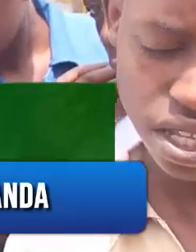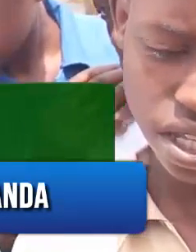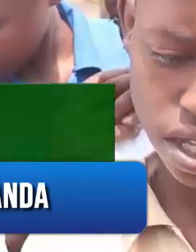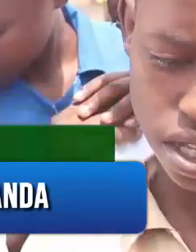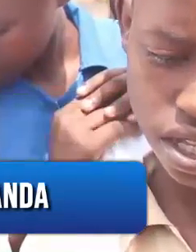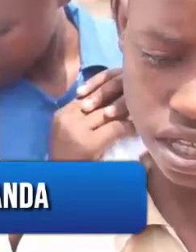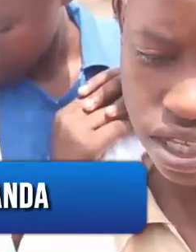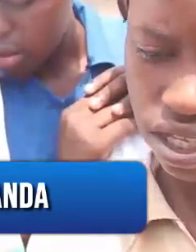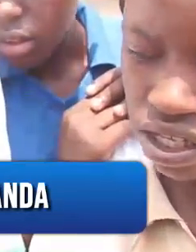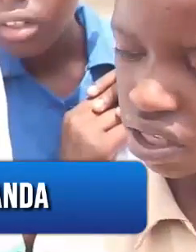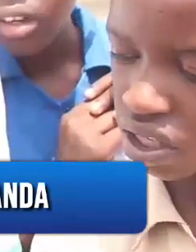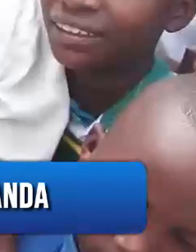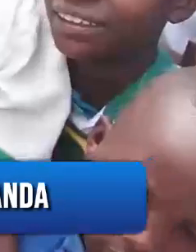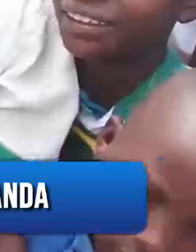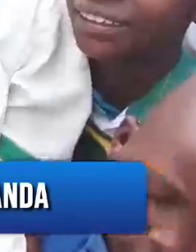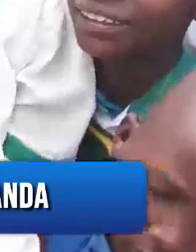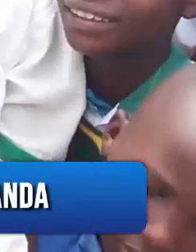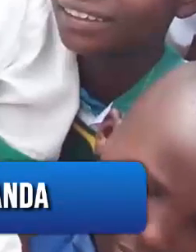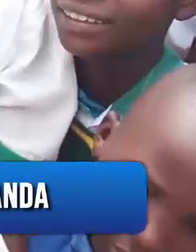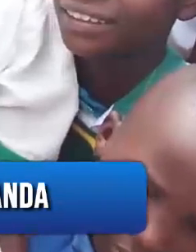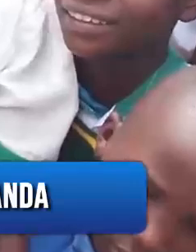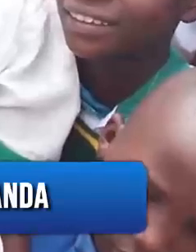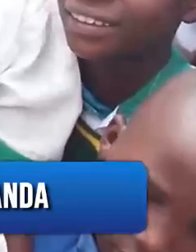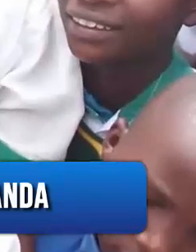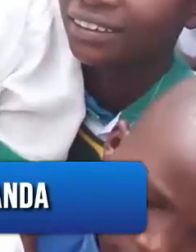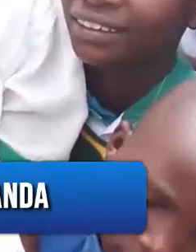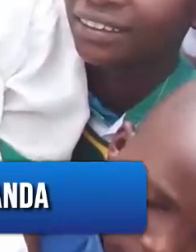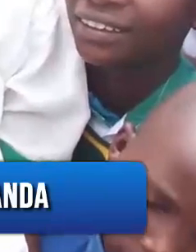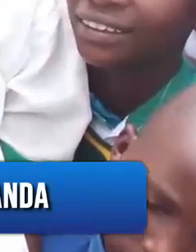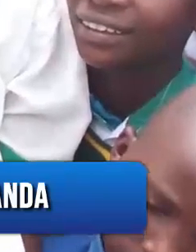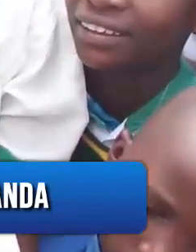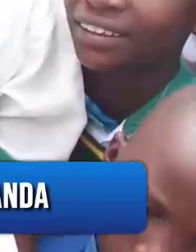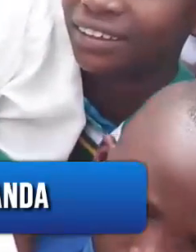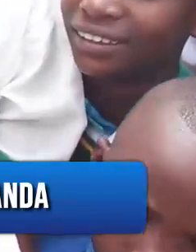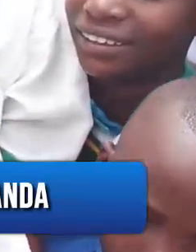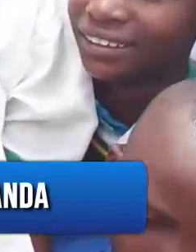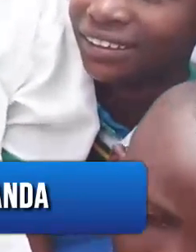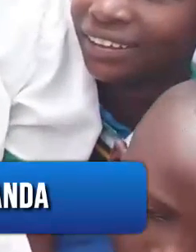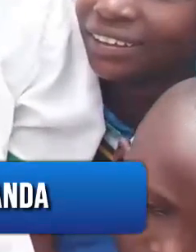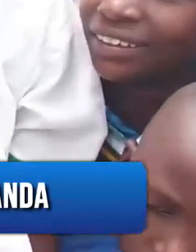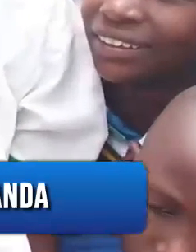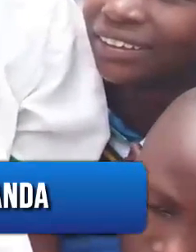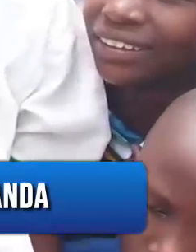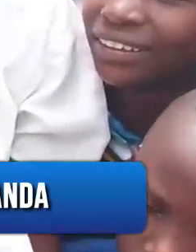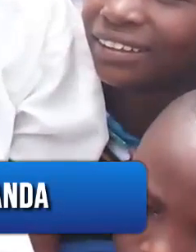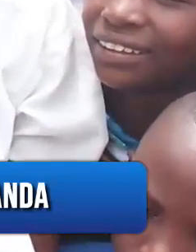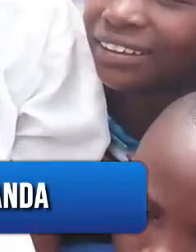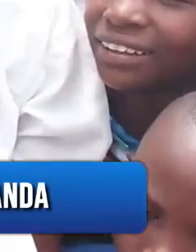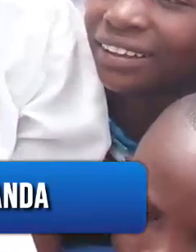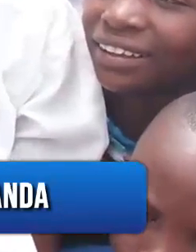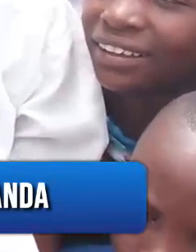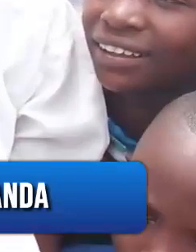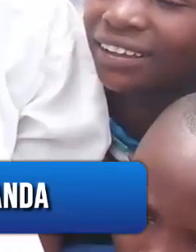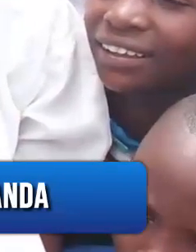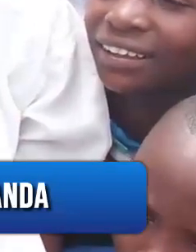bose batwibonamo nta kibazo. Byiza cyane rwose, birashoboka kubera ko abana twamaze